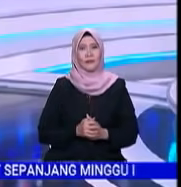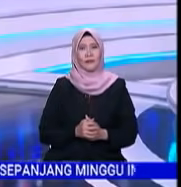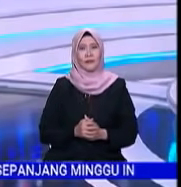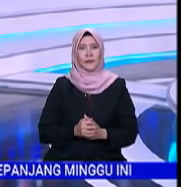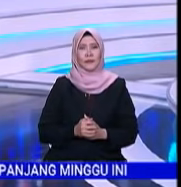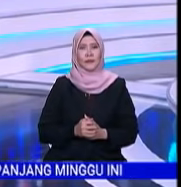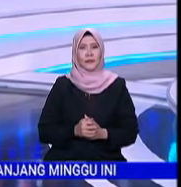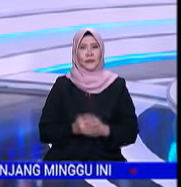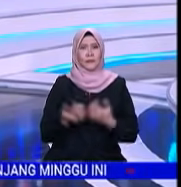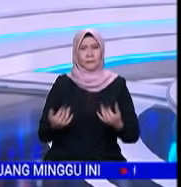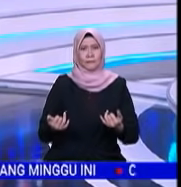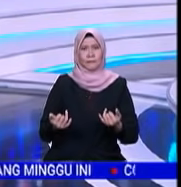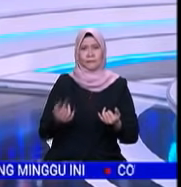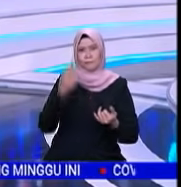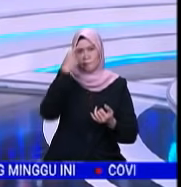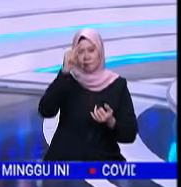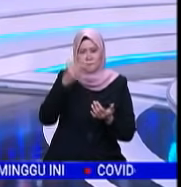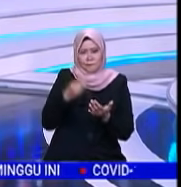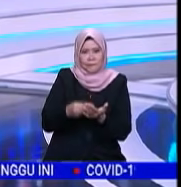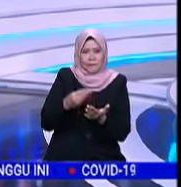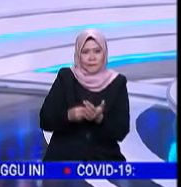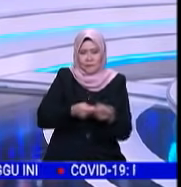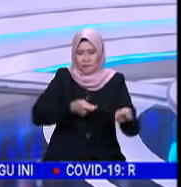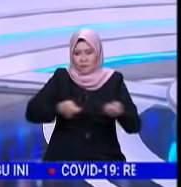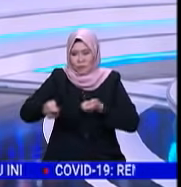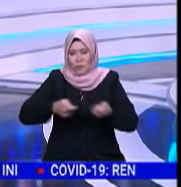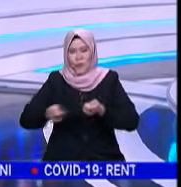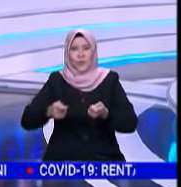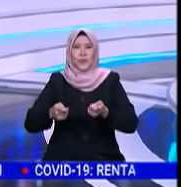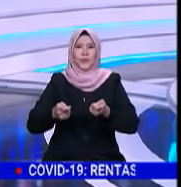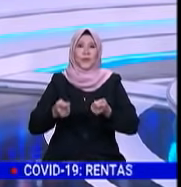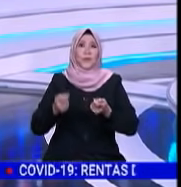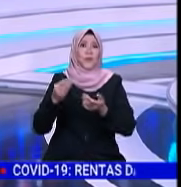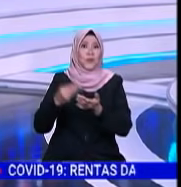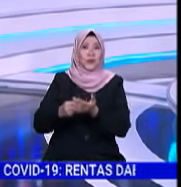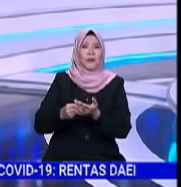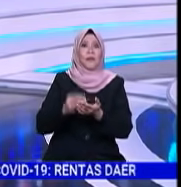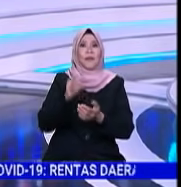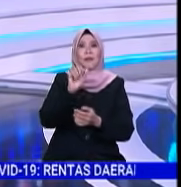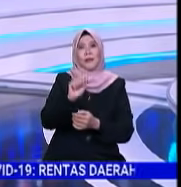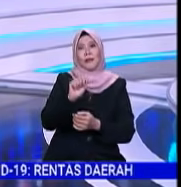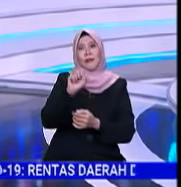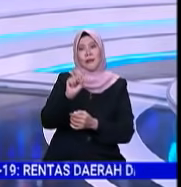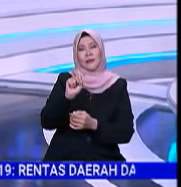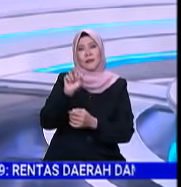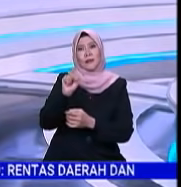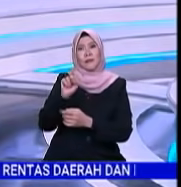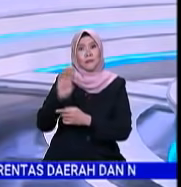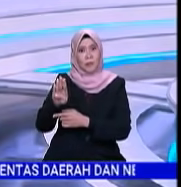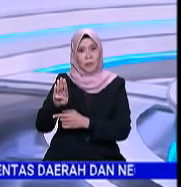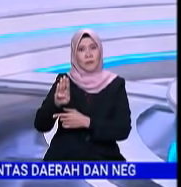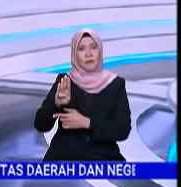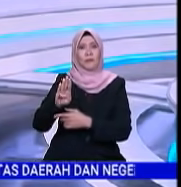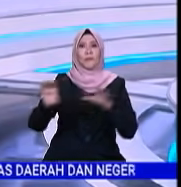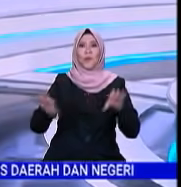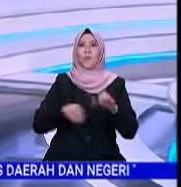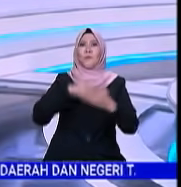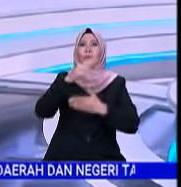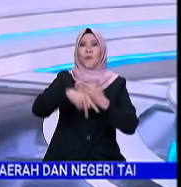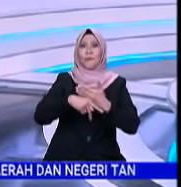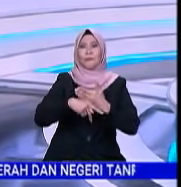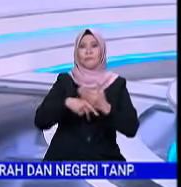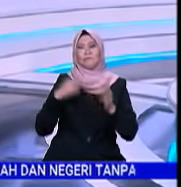Bagi meningkatkan literasi keuangan dalam kalangan rakyat, Amanah Saham Nasional Berhad ASNB menerbitkan program